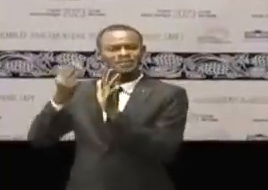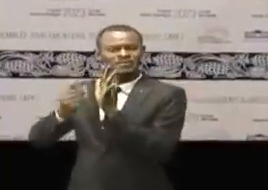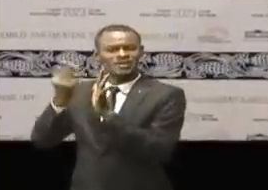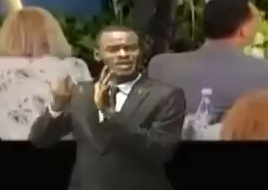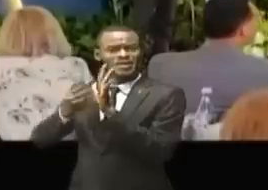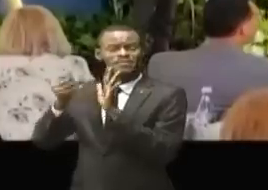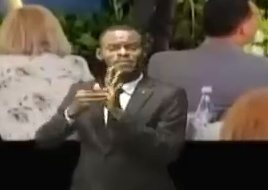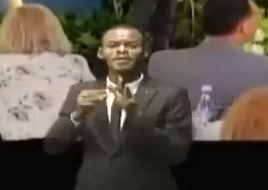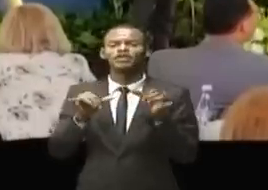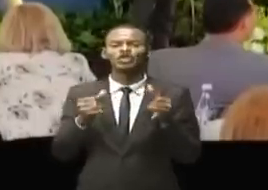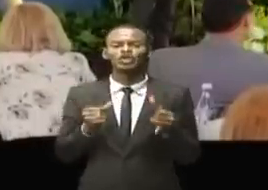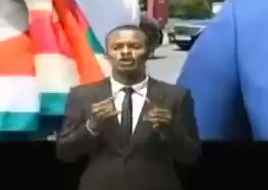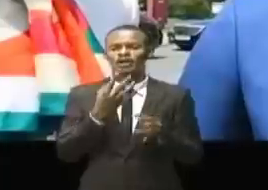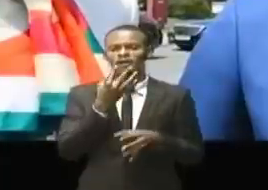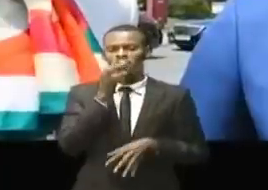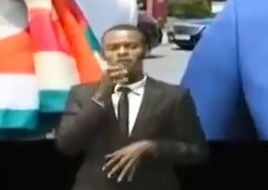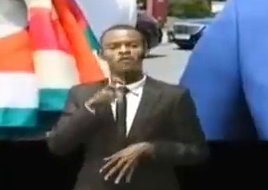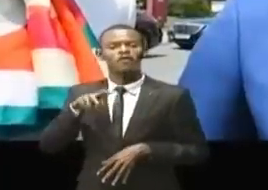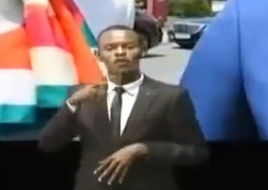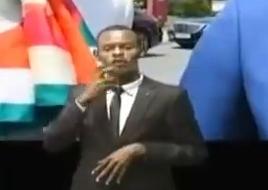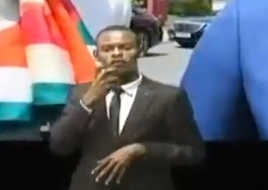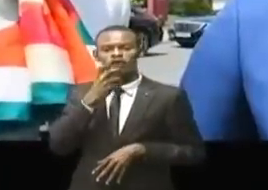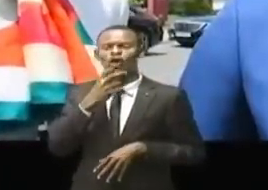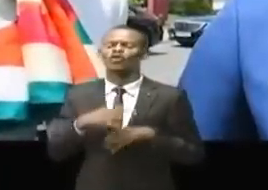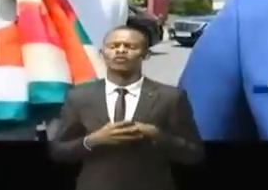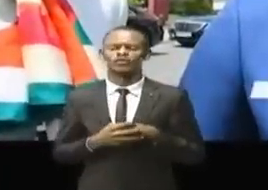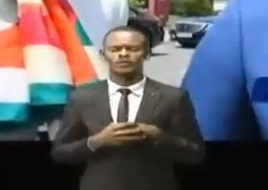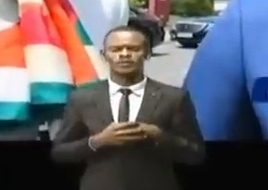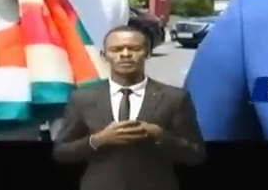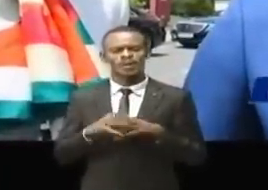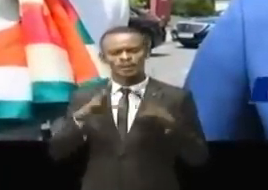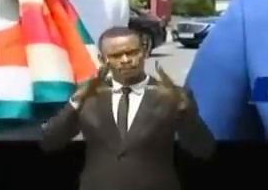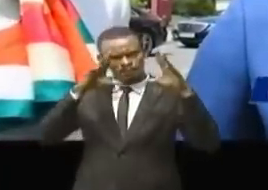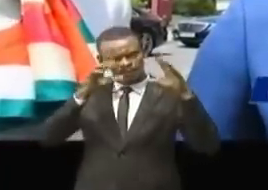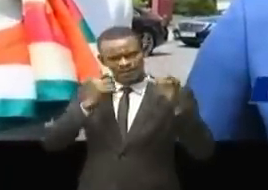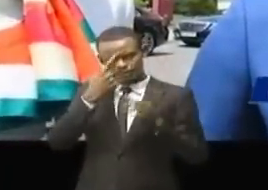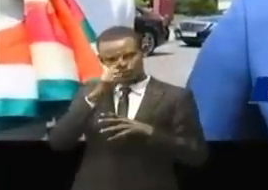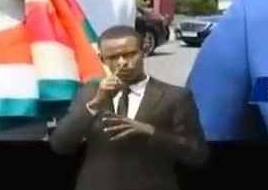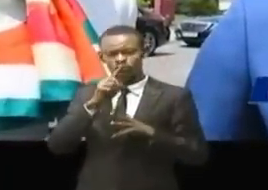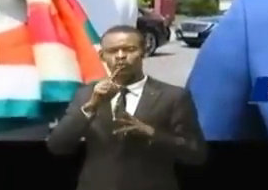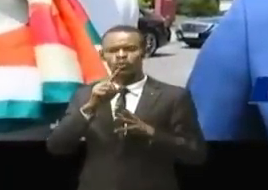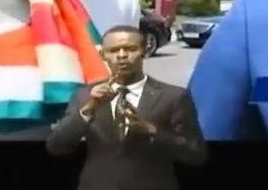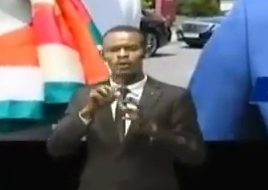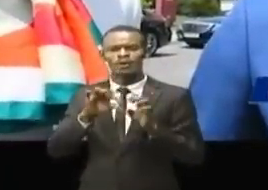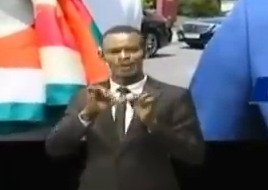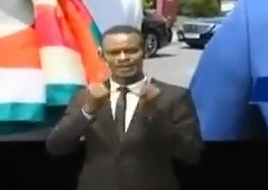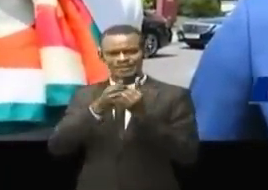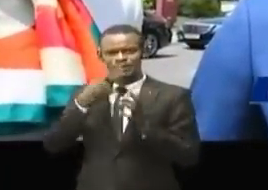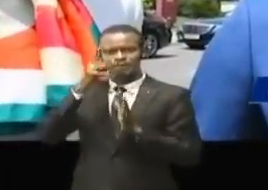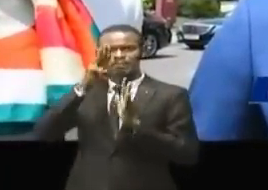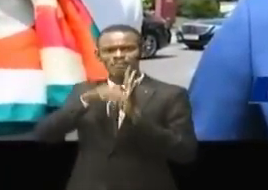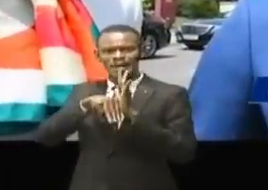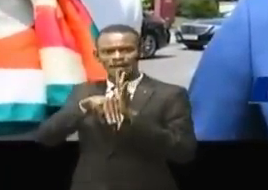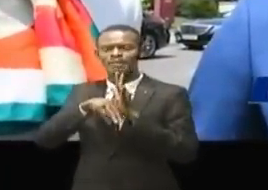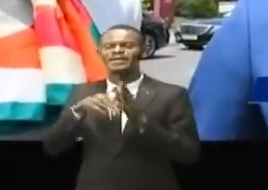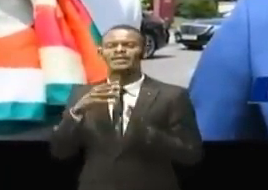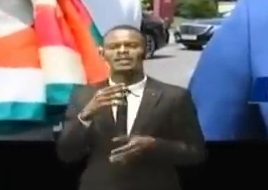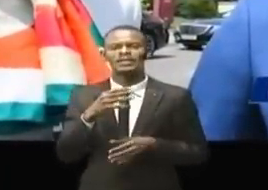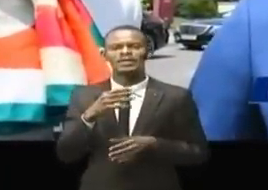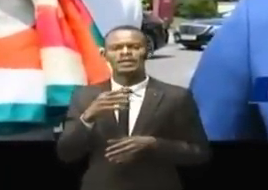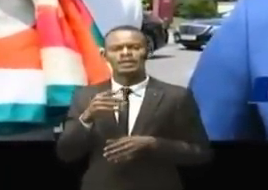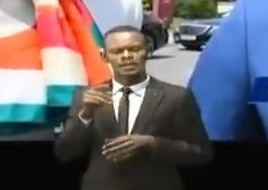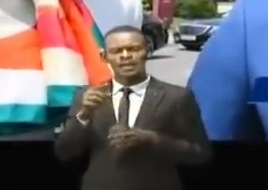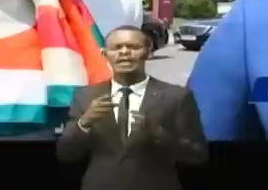des hauts niveaux de l'APF. Le président de l'Assemblée parlementaire de la francophonie sera lui-même présent à Kinshasa et une